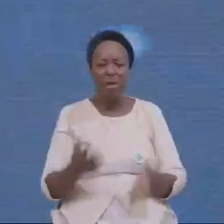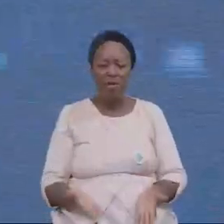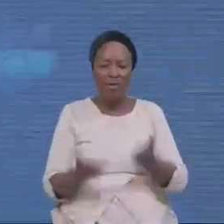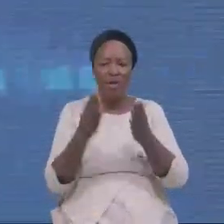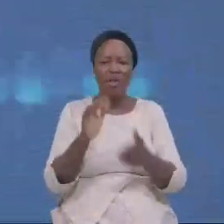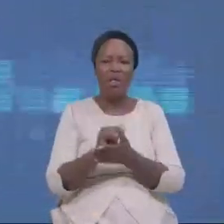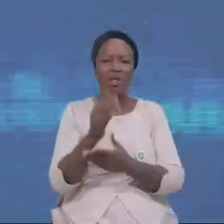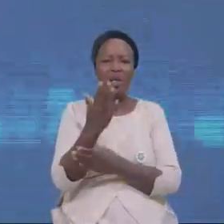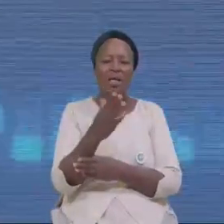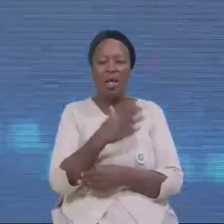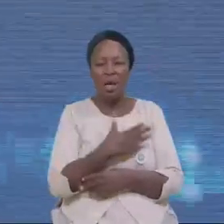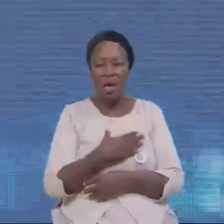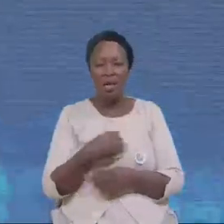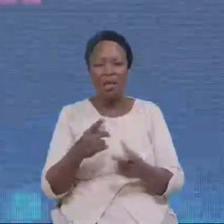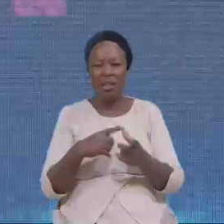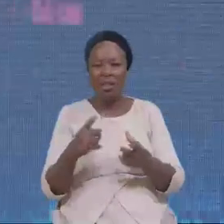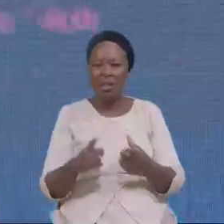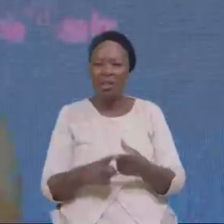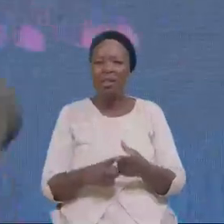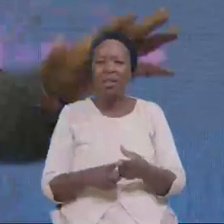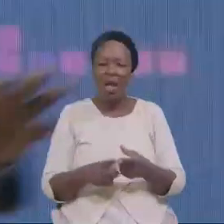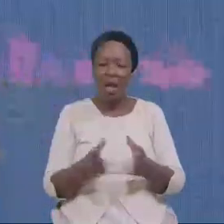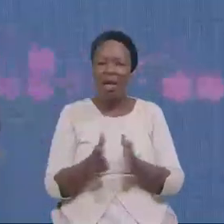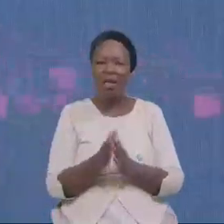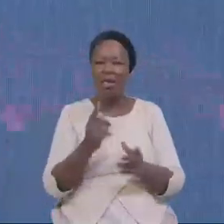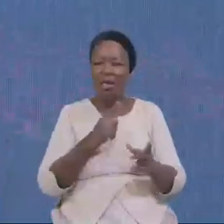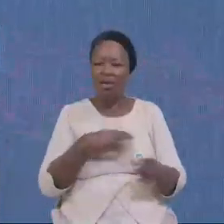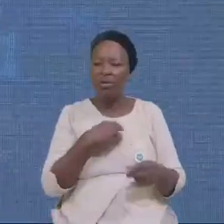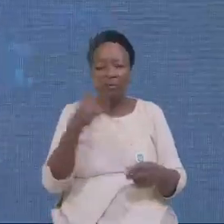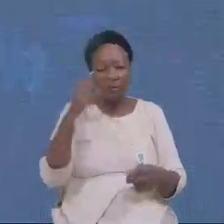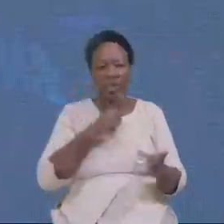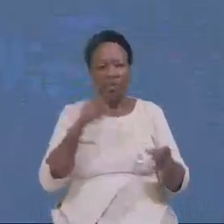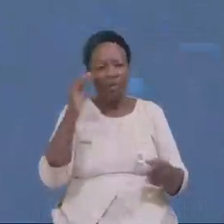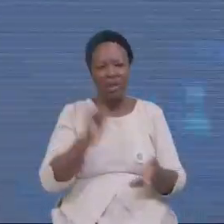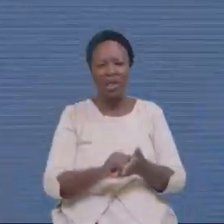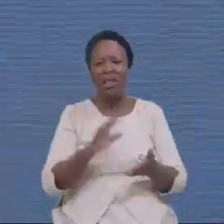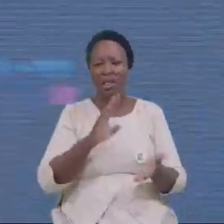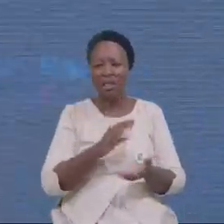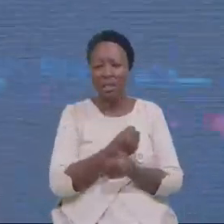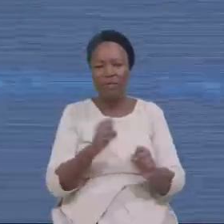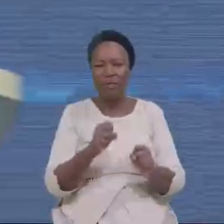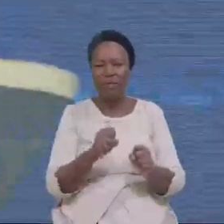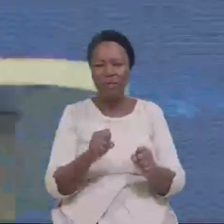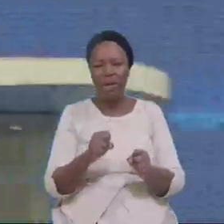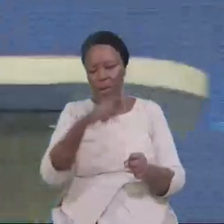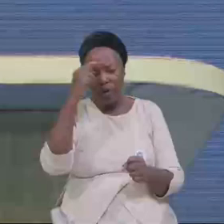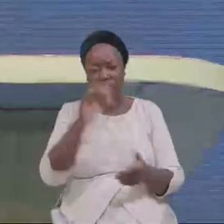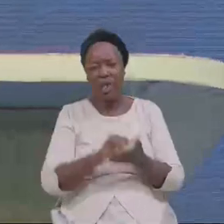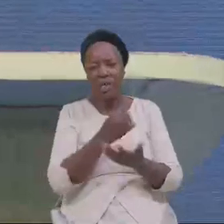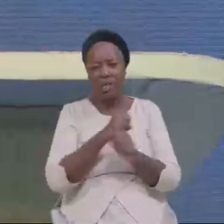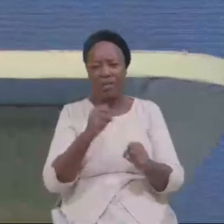main. Tu veux le salut, le pardon, la rédemption. Ça vient pour toi maintenant. Si tu lèves ta main,